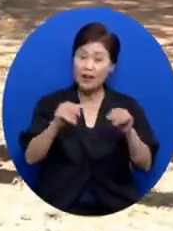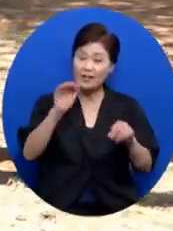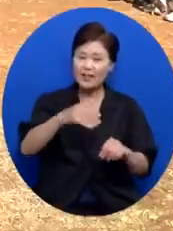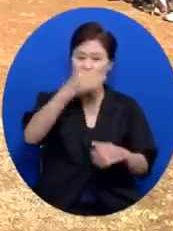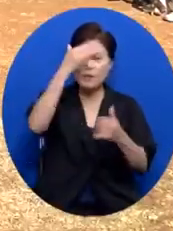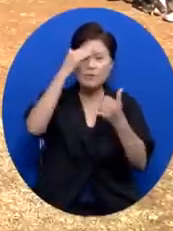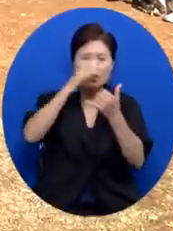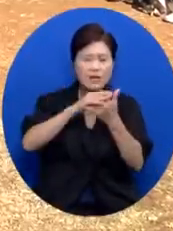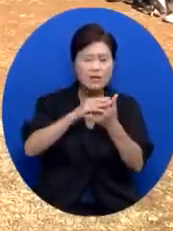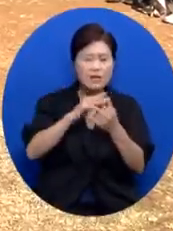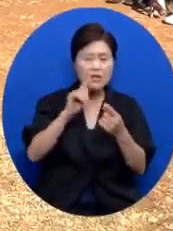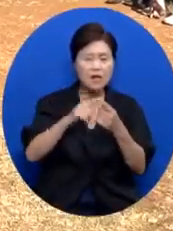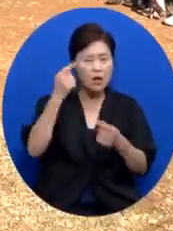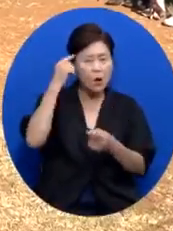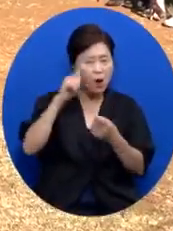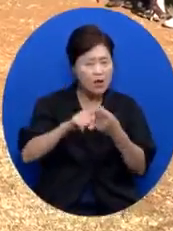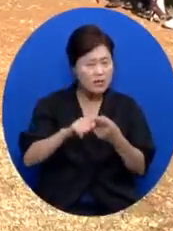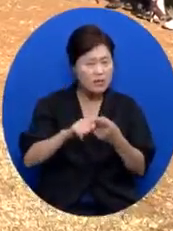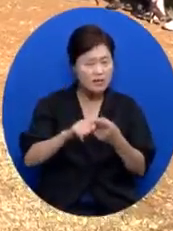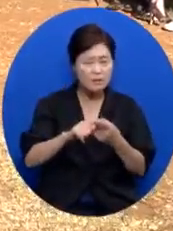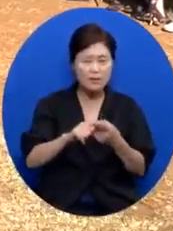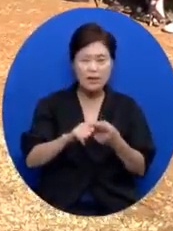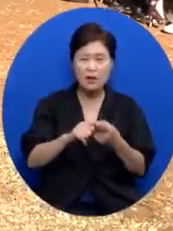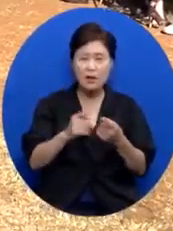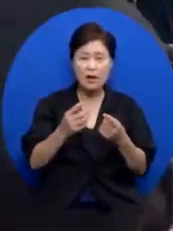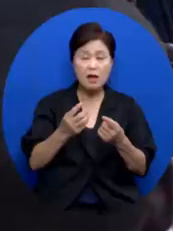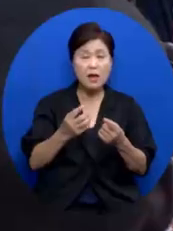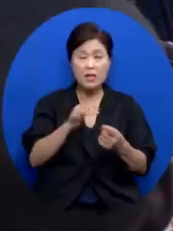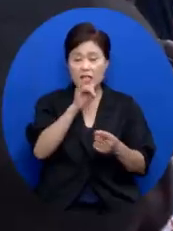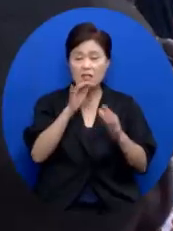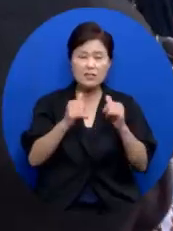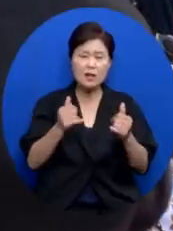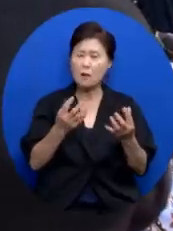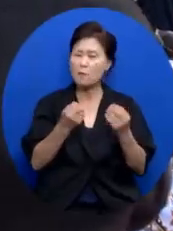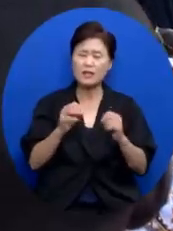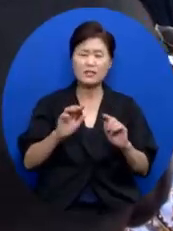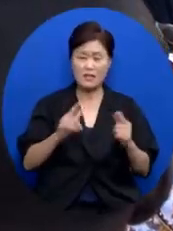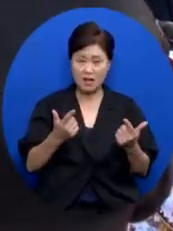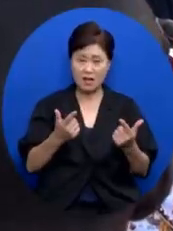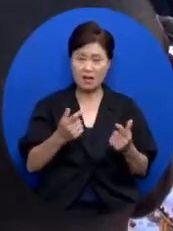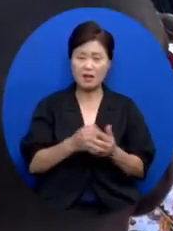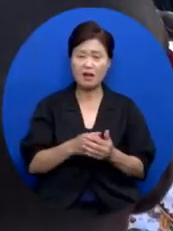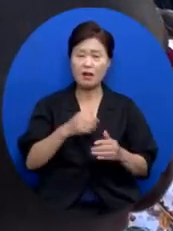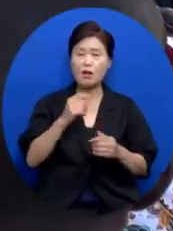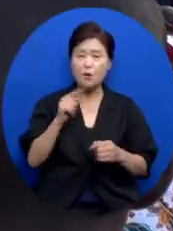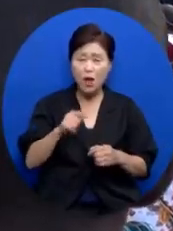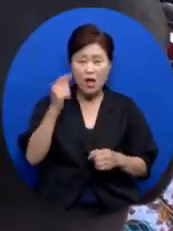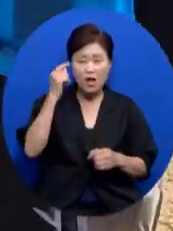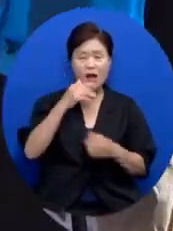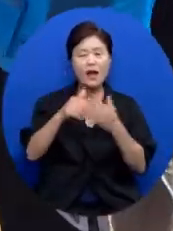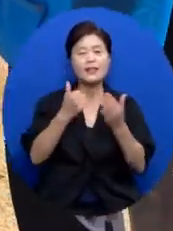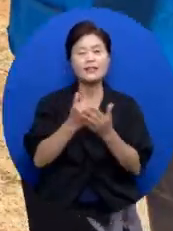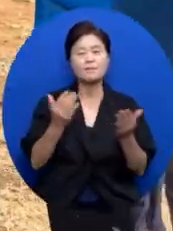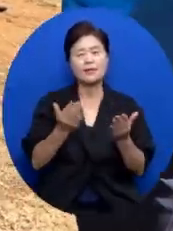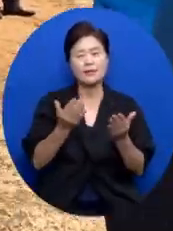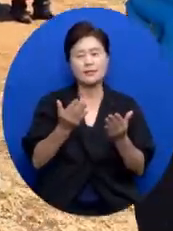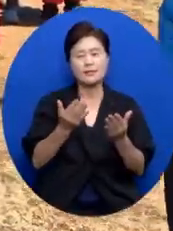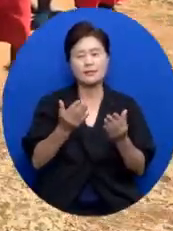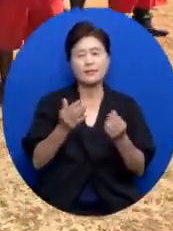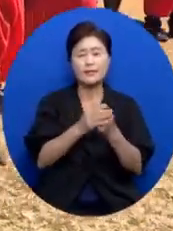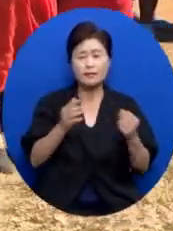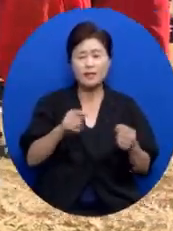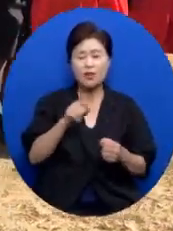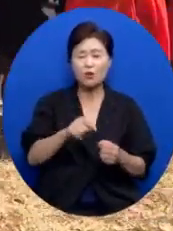관심는 분이 많지 않아요 실적 거기에 마음 쉽지 않거든요 하나님 나라의 미래이기 때문에 그 동일하게이